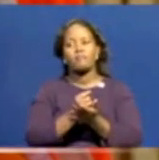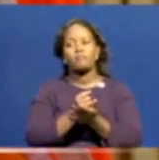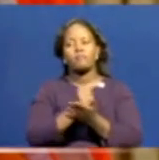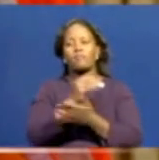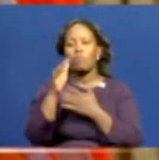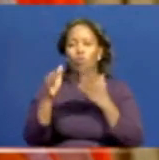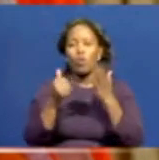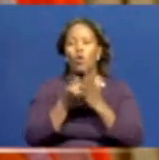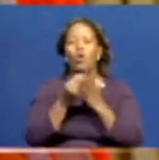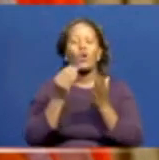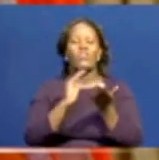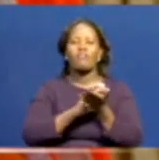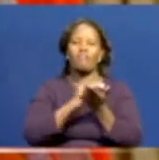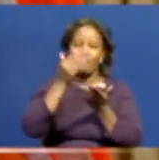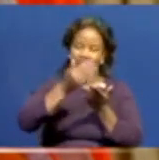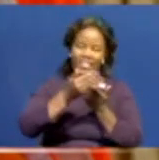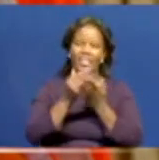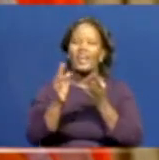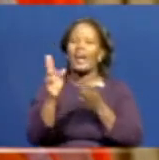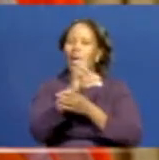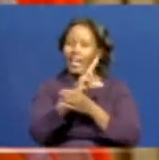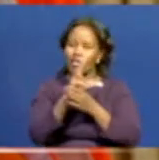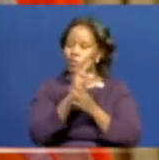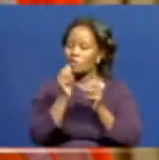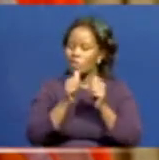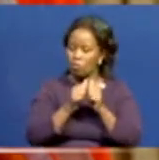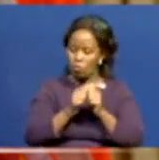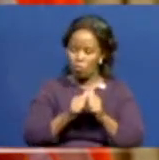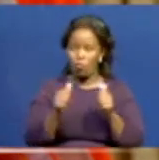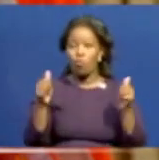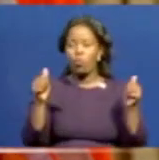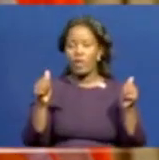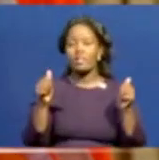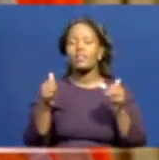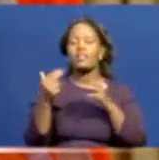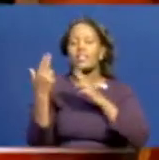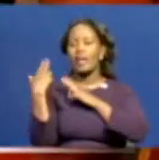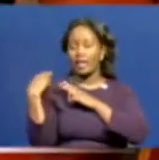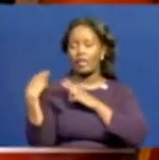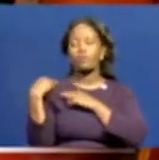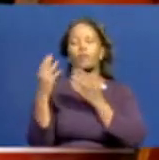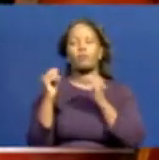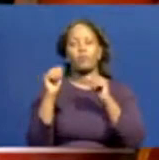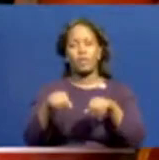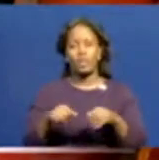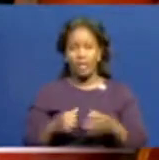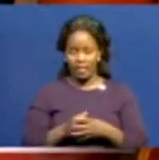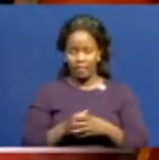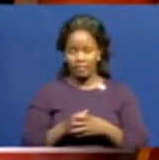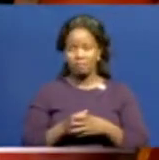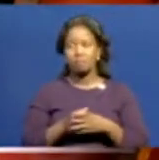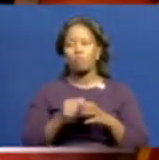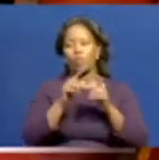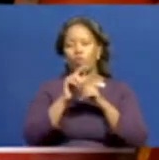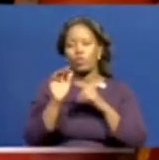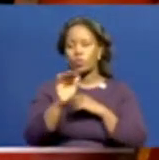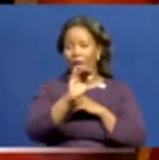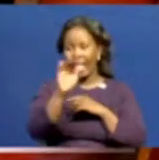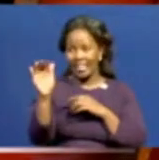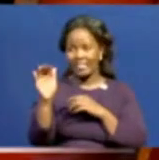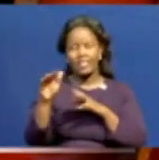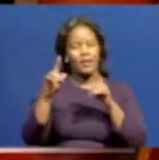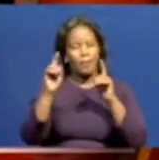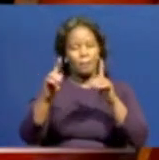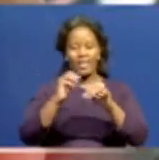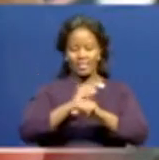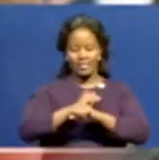all the resources are used prudently in an accountable manner. Aidha, Ruto aliwataka mabalozi kulinda na